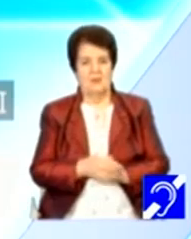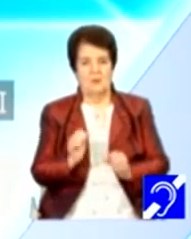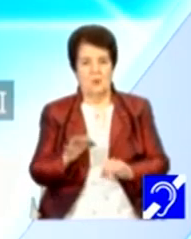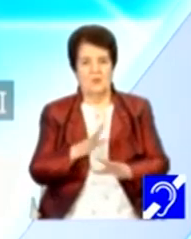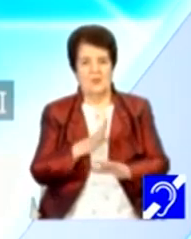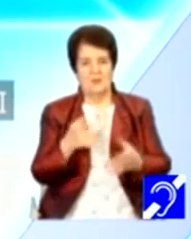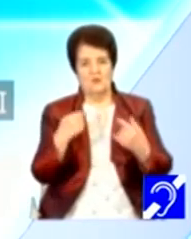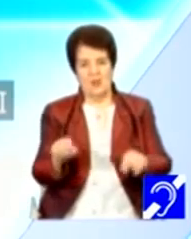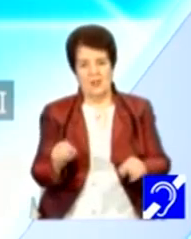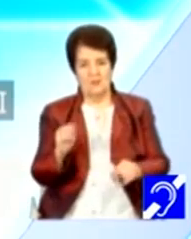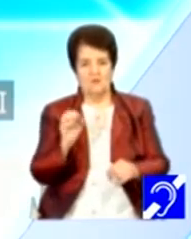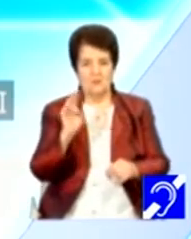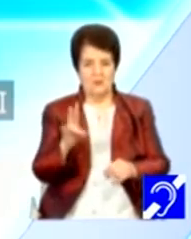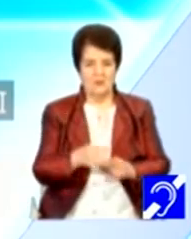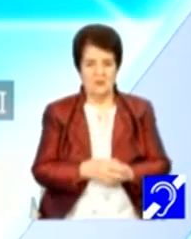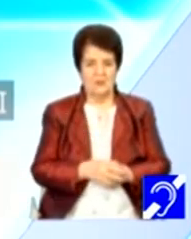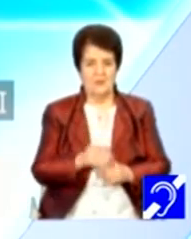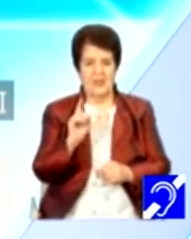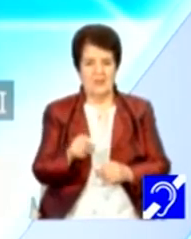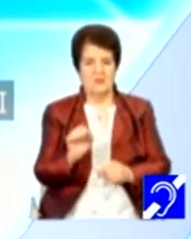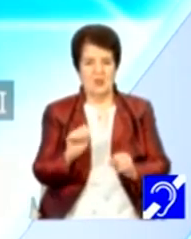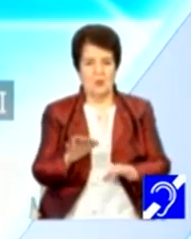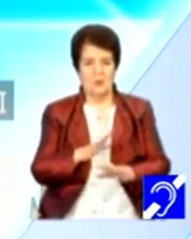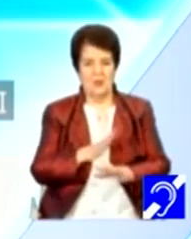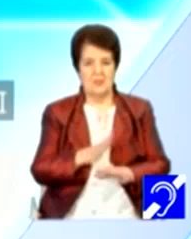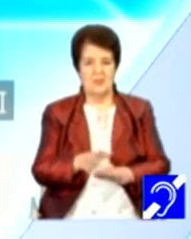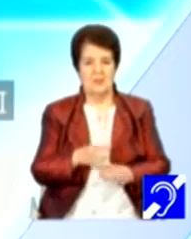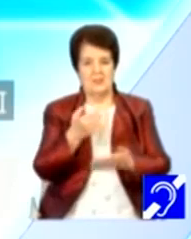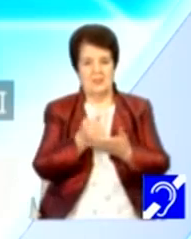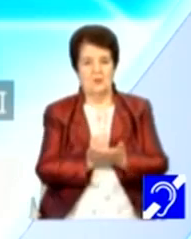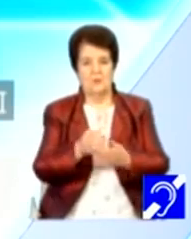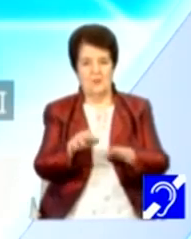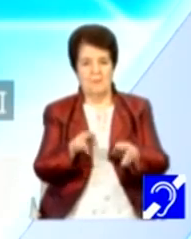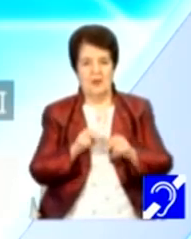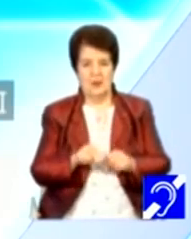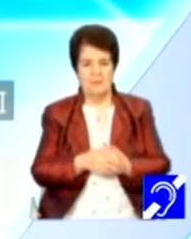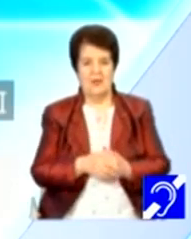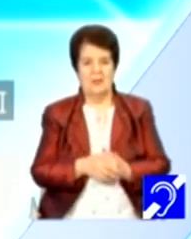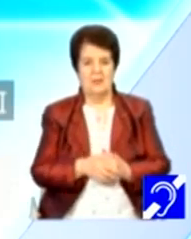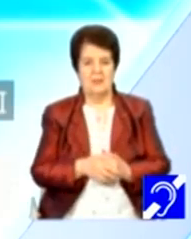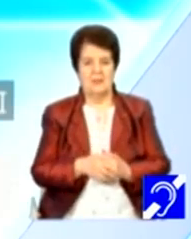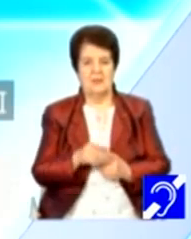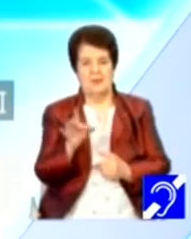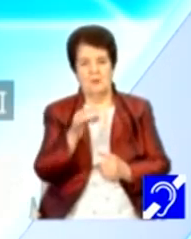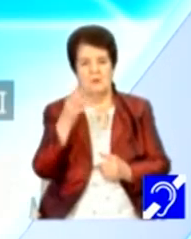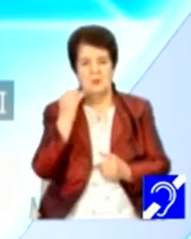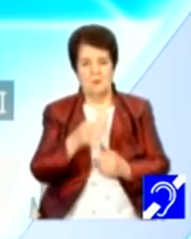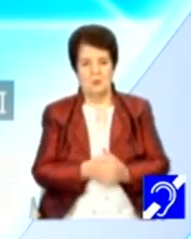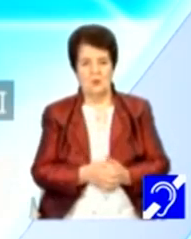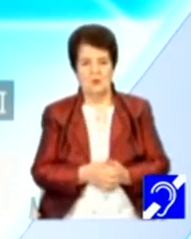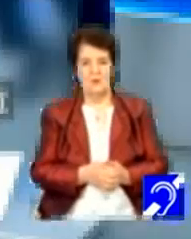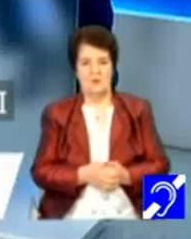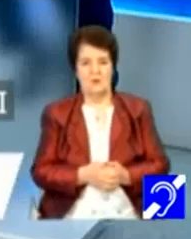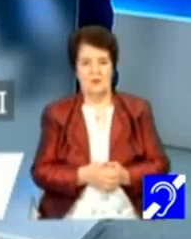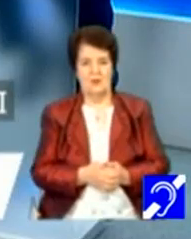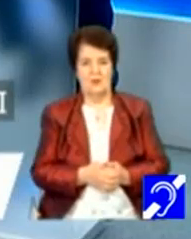și alt gen de legi care poate să le adopte în Parlamentul Republicii Moldova. Organice parcă